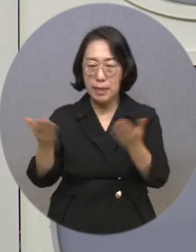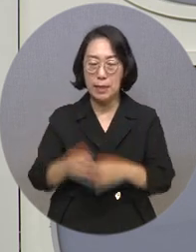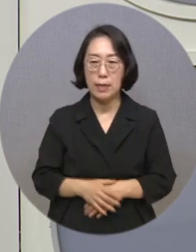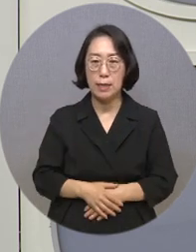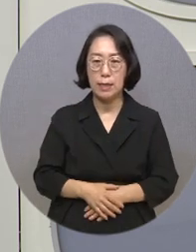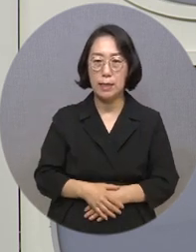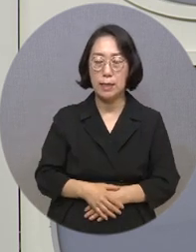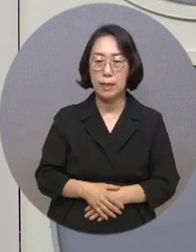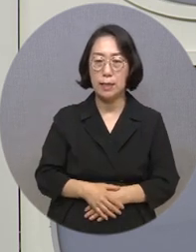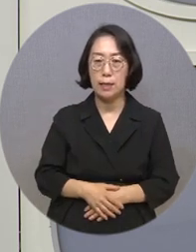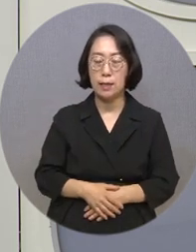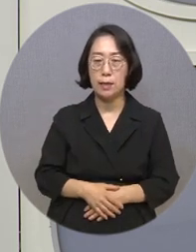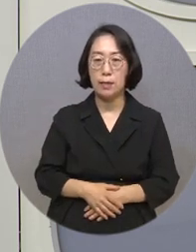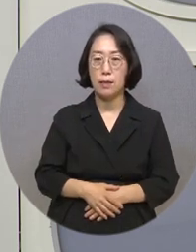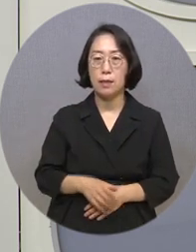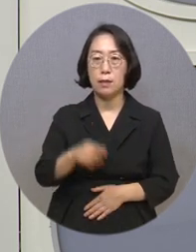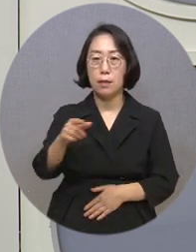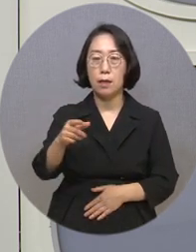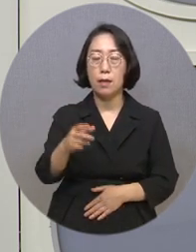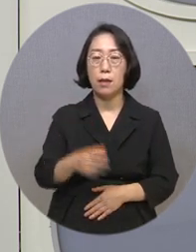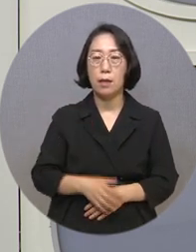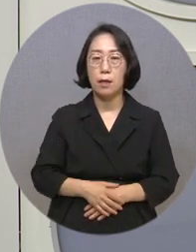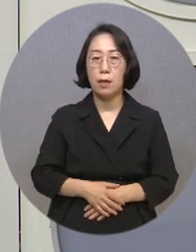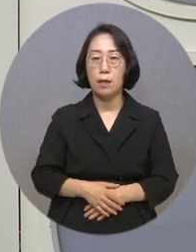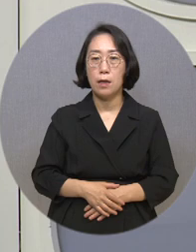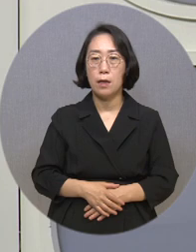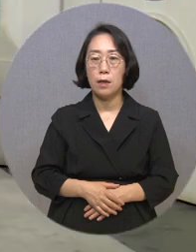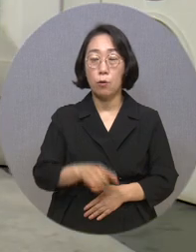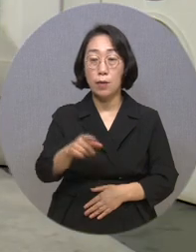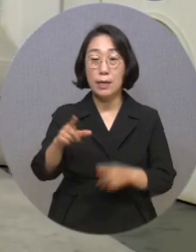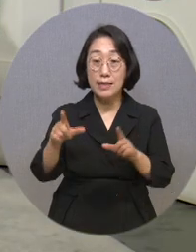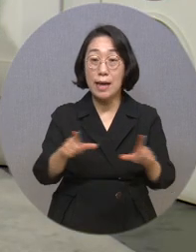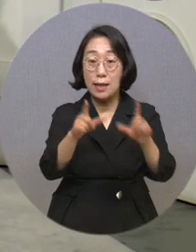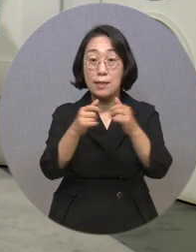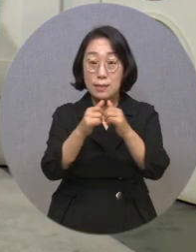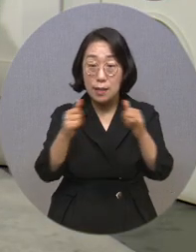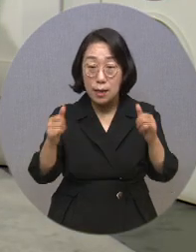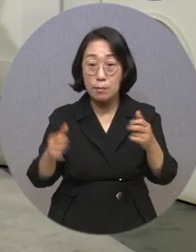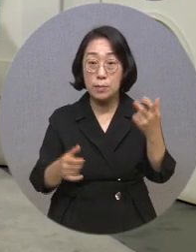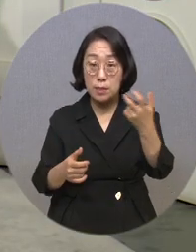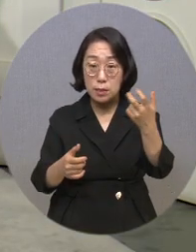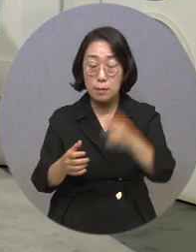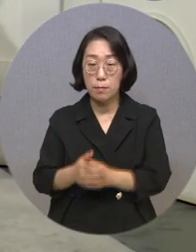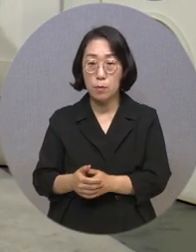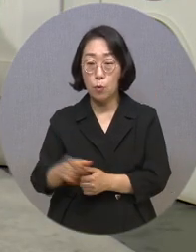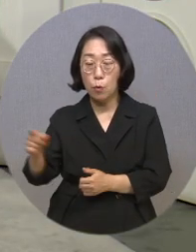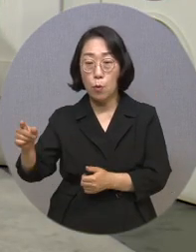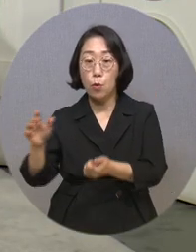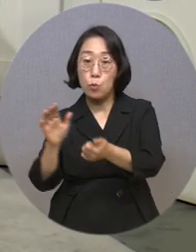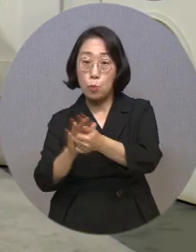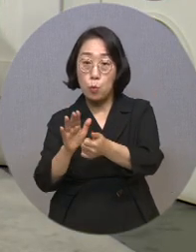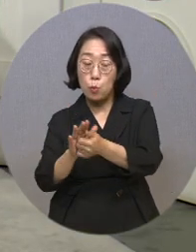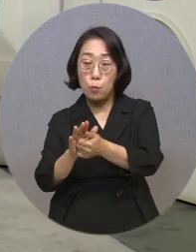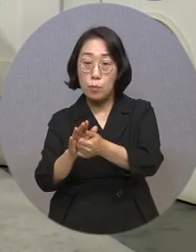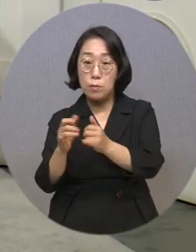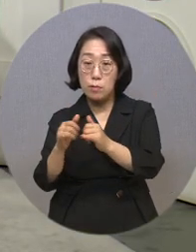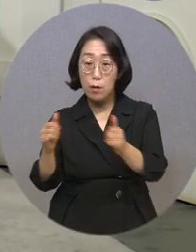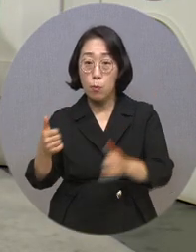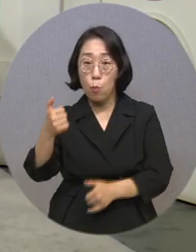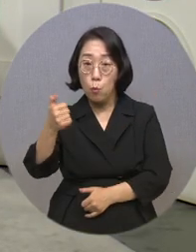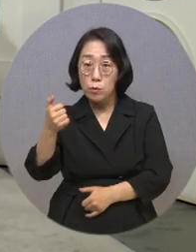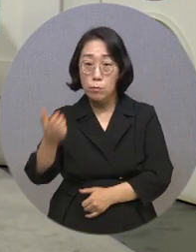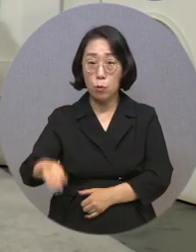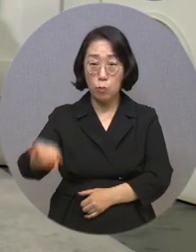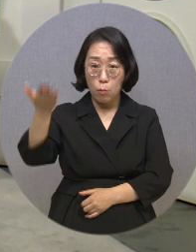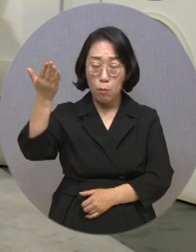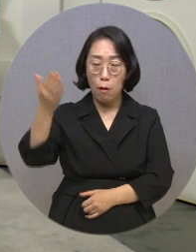이제 인원이 70명의 저 직원들이 52명이면 이건 완전히 적자잖아요. 그죠?